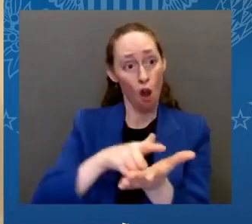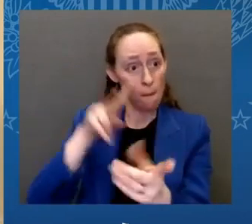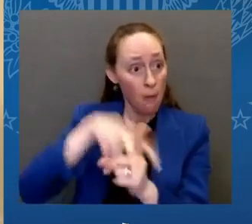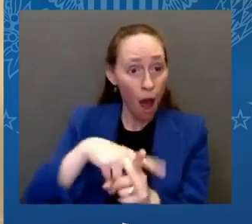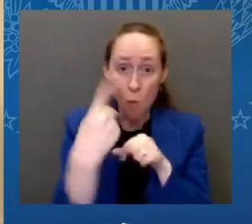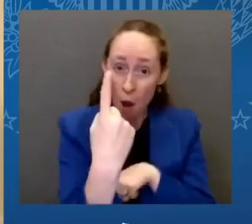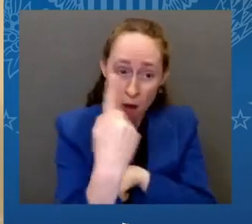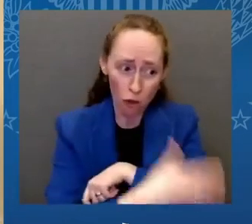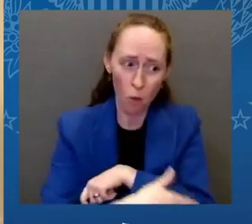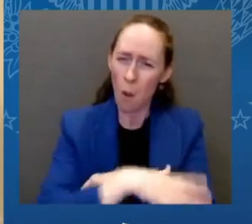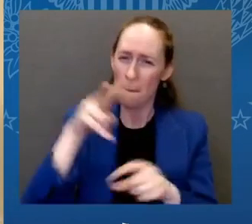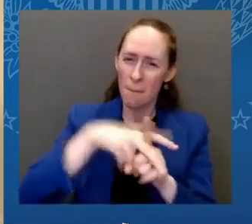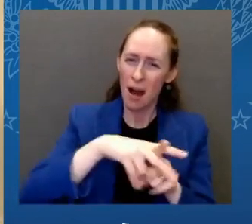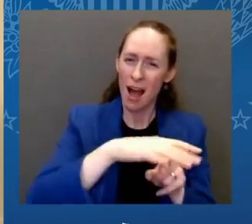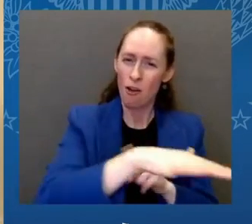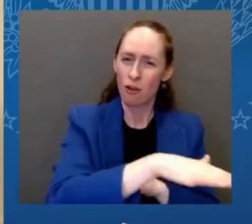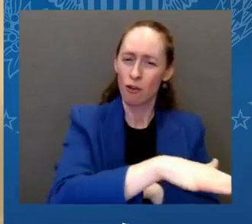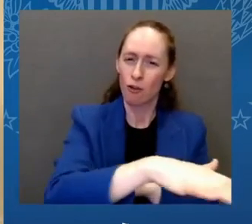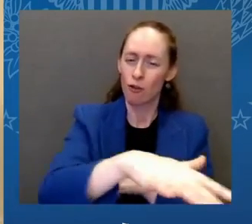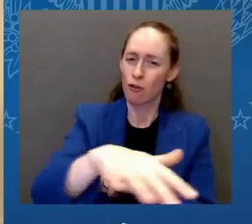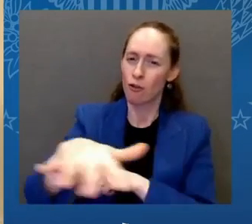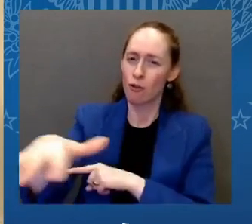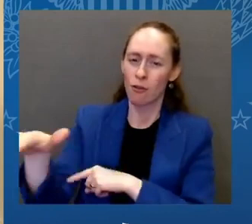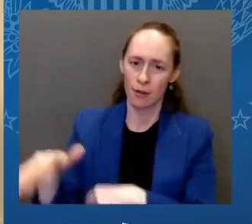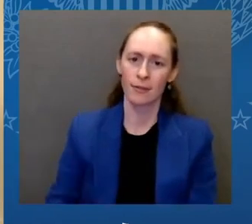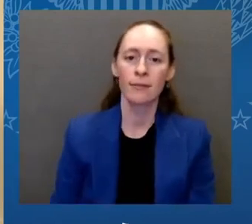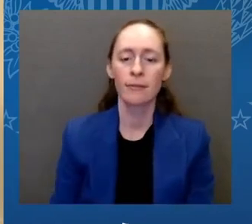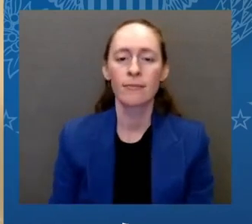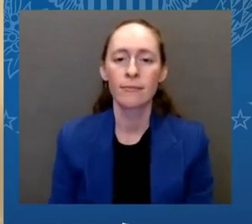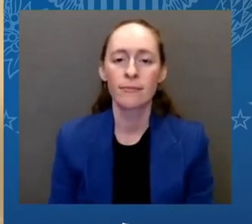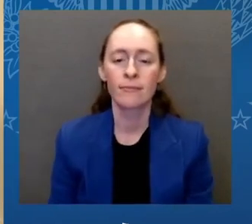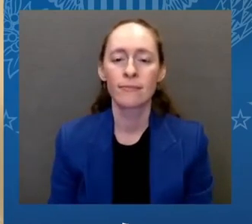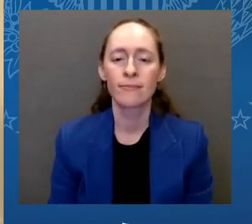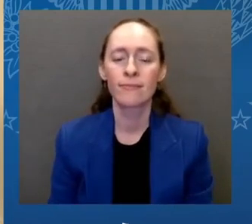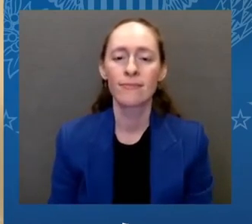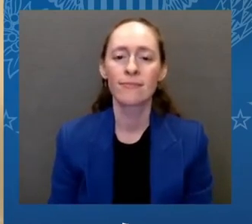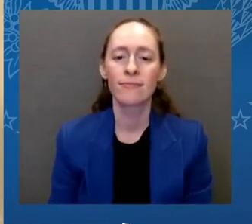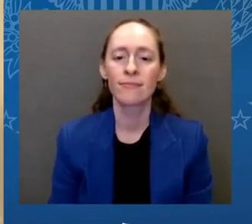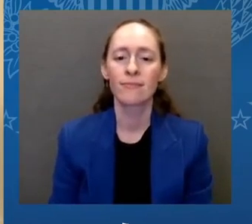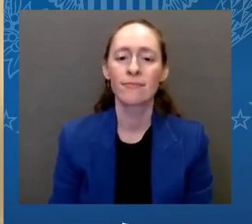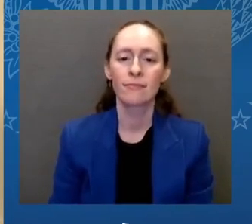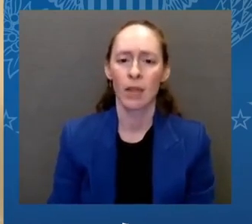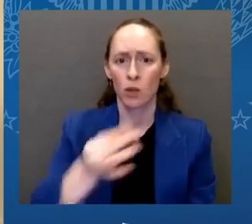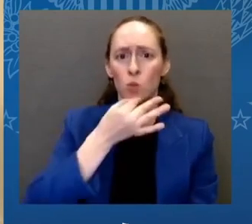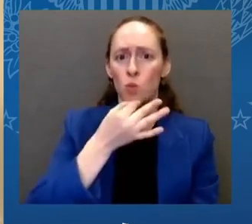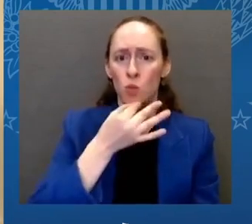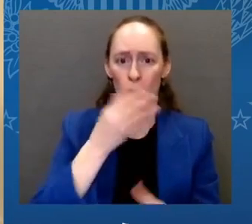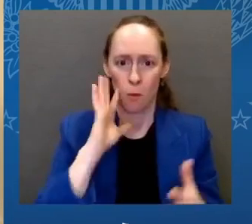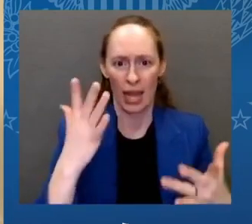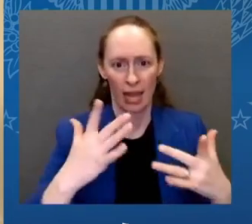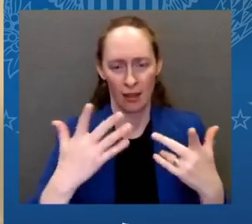говорити детально. Я думаю, ви всі розумієте, чому, але я за це дуже вдячен